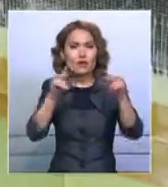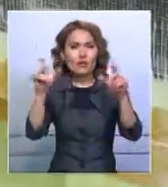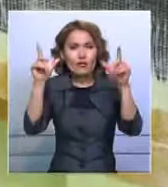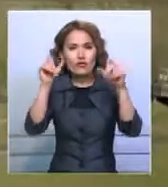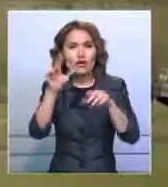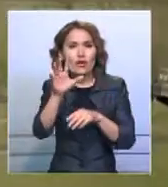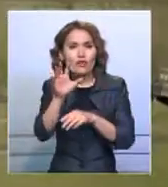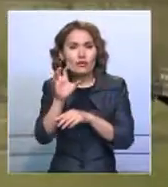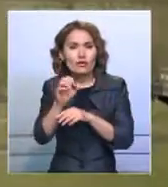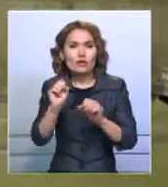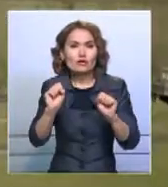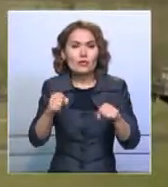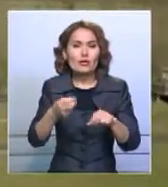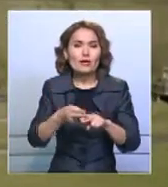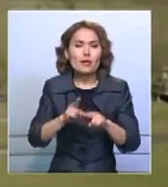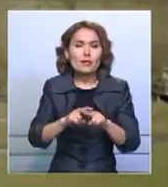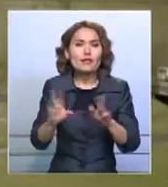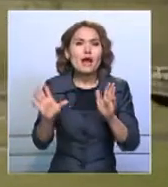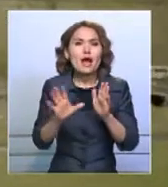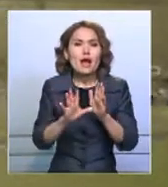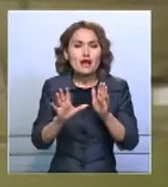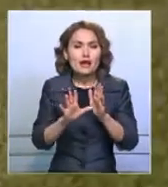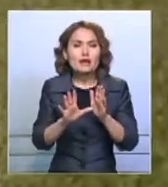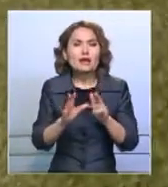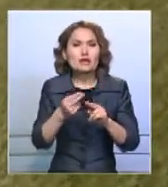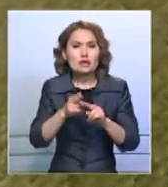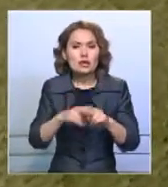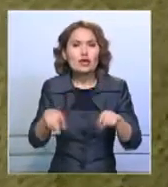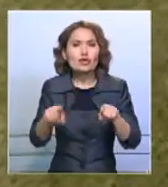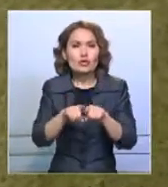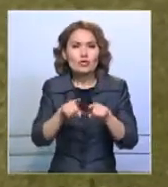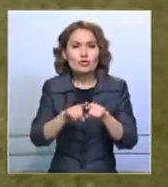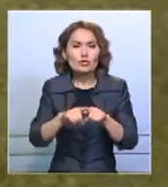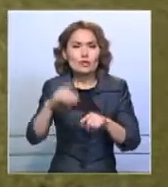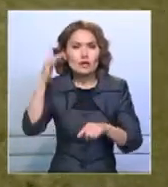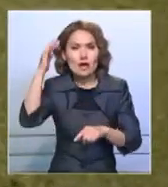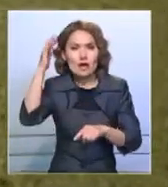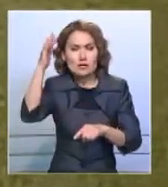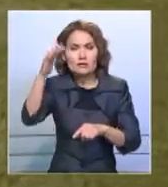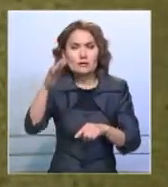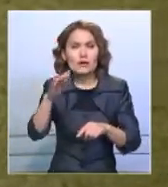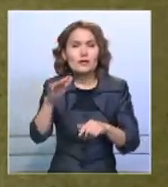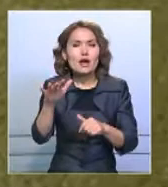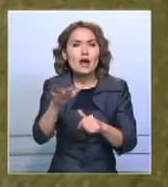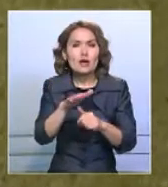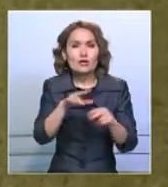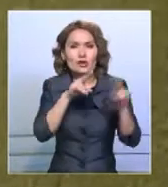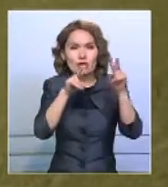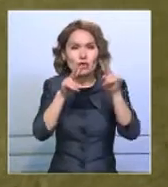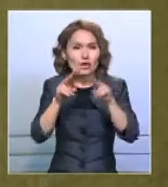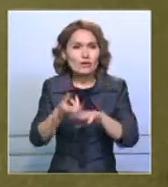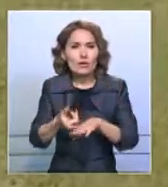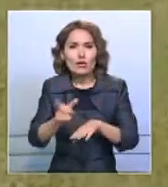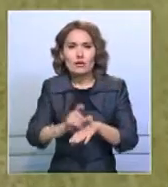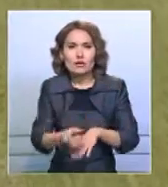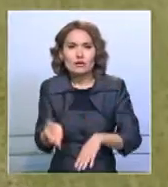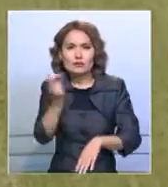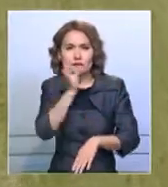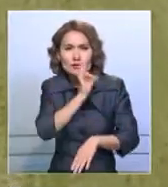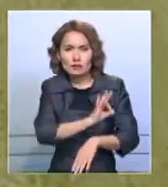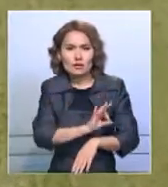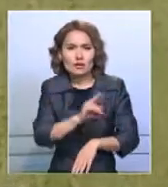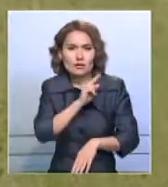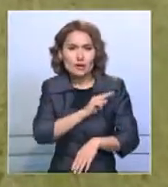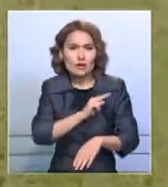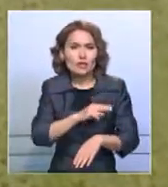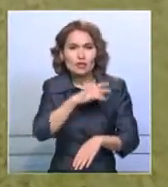жеңіл. Ал құбырлар мен электр желілерін ұшқышсыз басқарылатын аппараттың көмегімен бақылау әдісі арзан әрі тиімді тәсілдердің бірі саналады